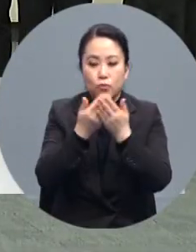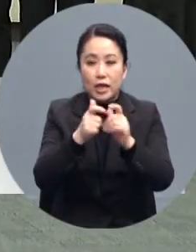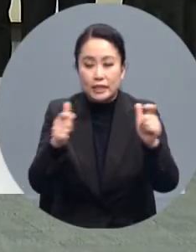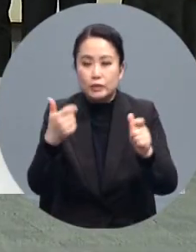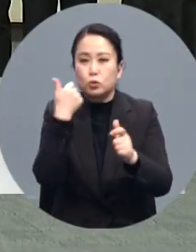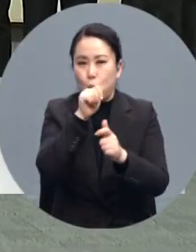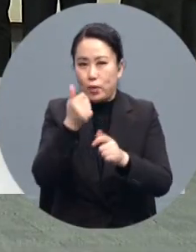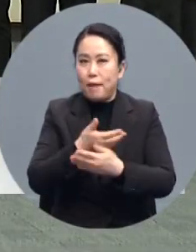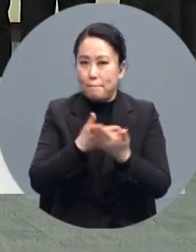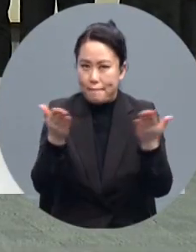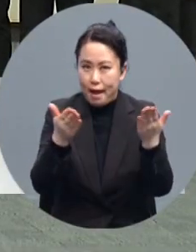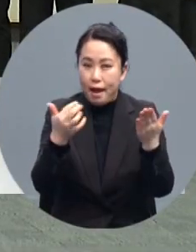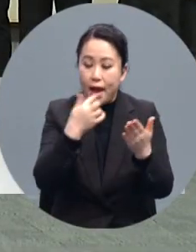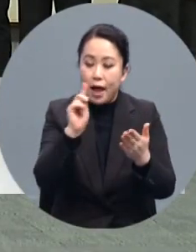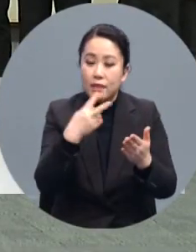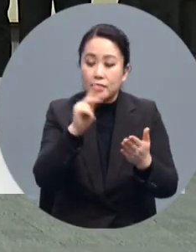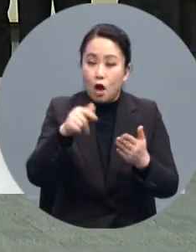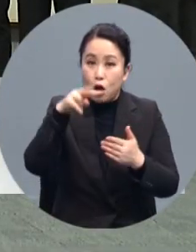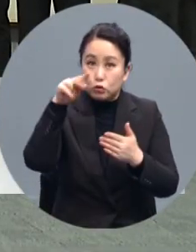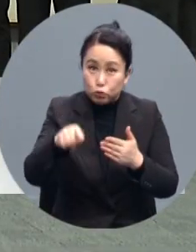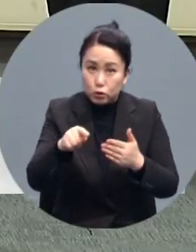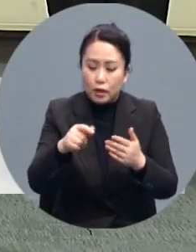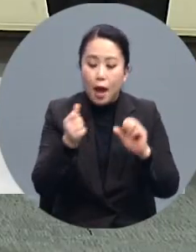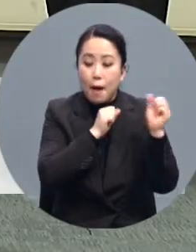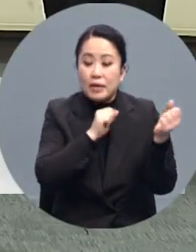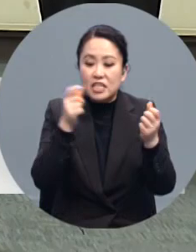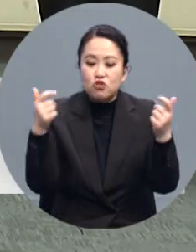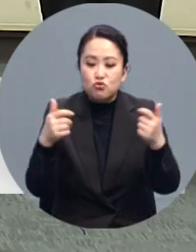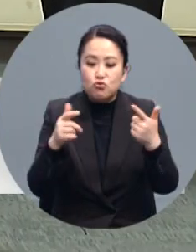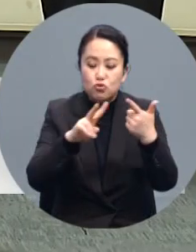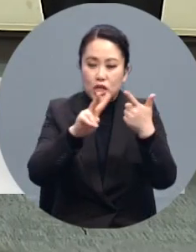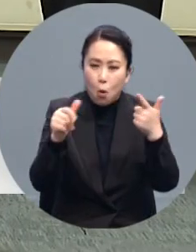총리는 피난민이 몰린 부산은 이제 그 아픔을 딛고